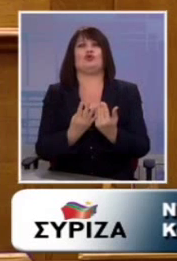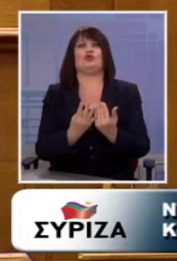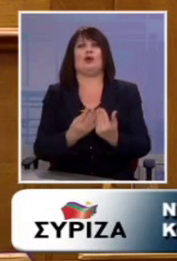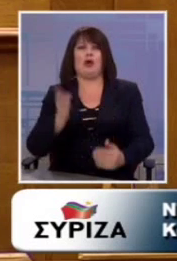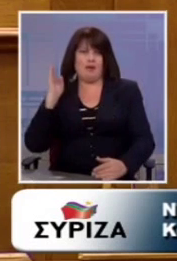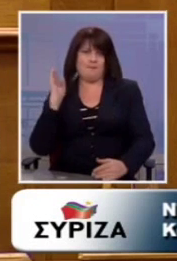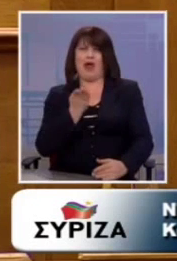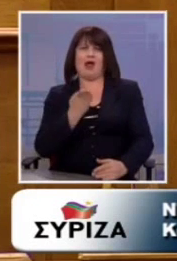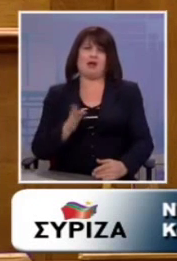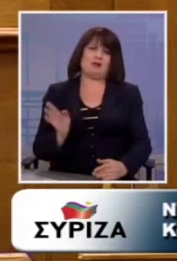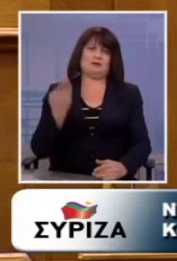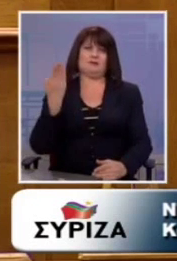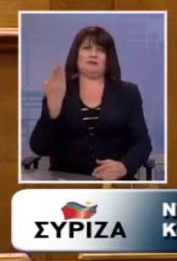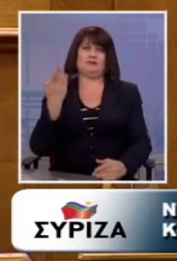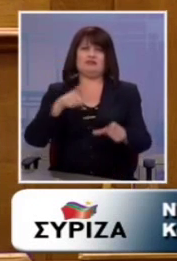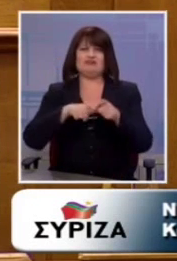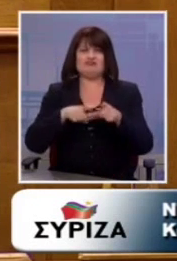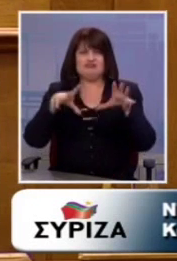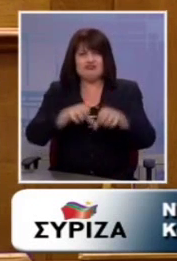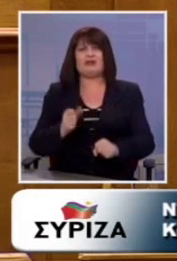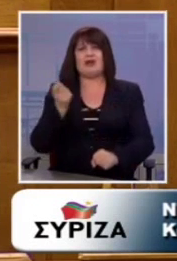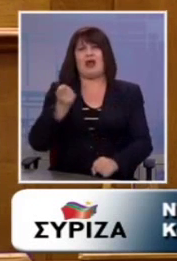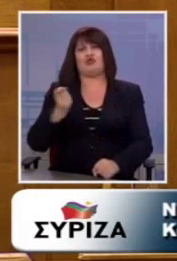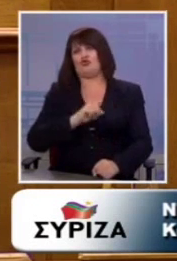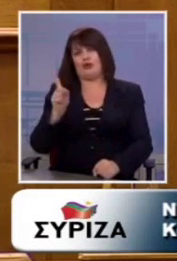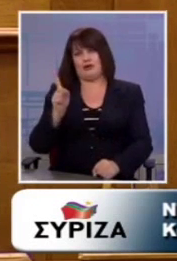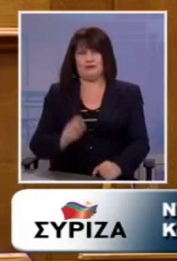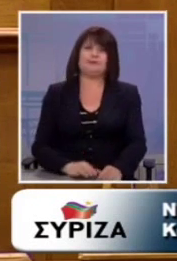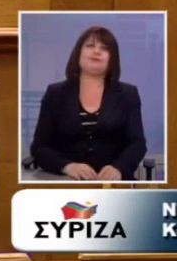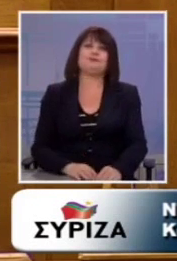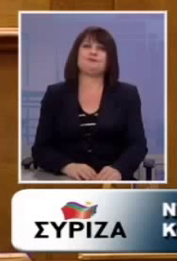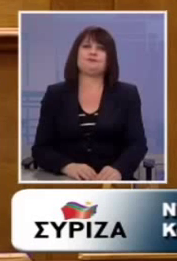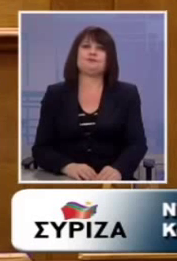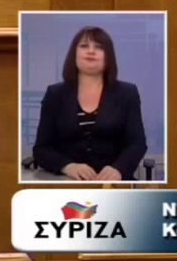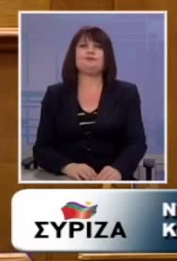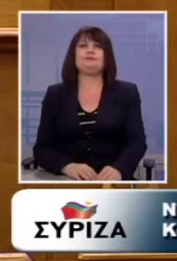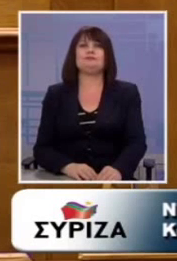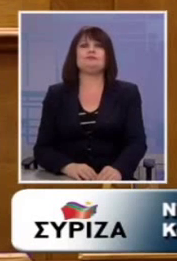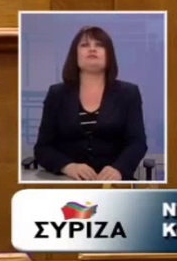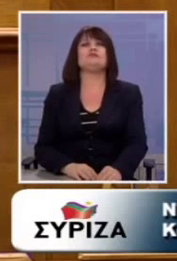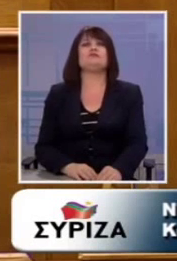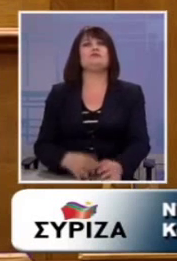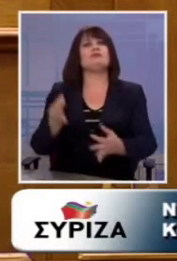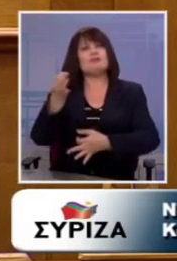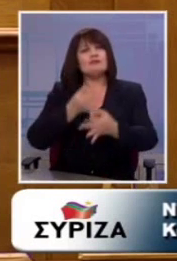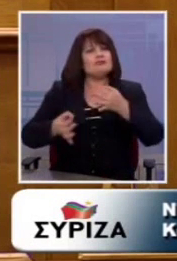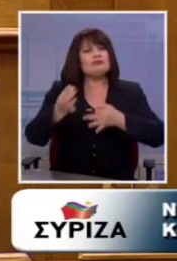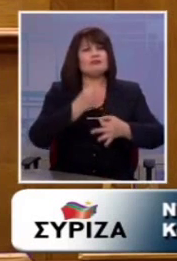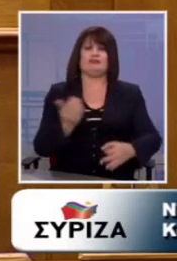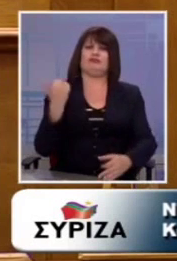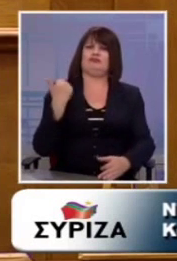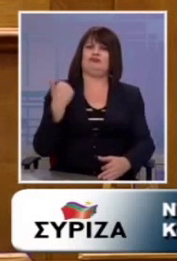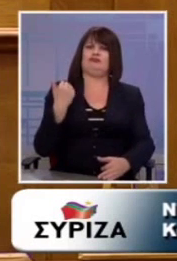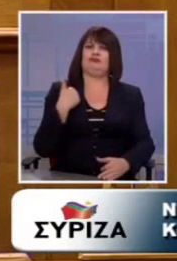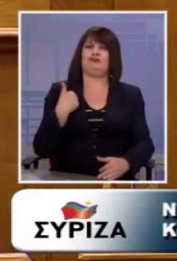της στο καθεστώς της αποικίας χρέους. Μας θέτουν και άλλα επιχειρήματα. Αλλά